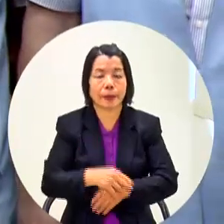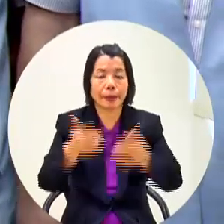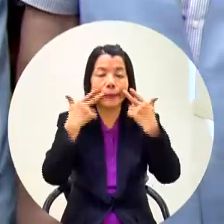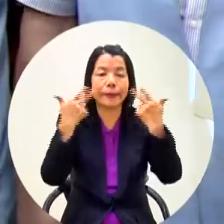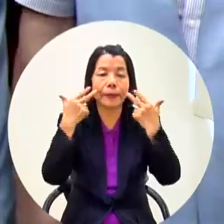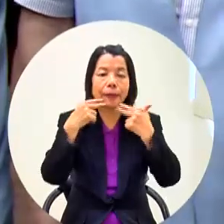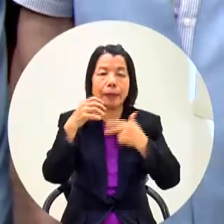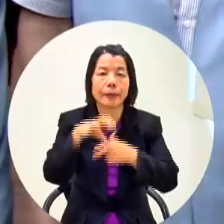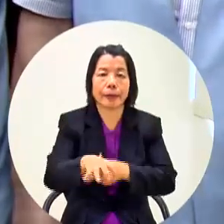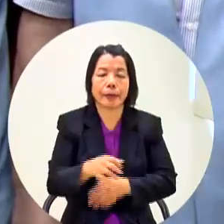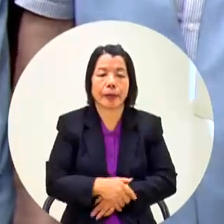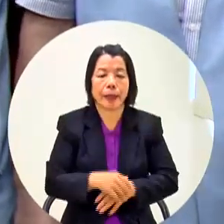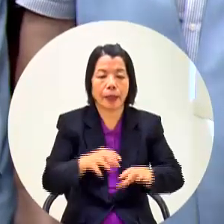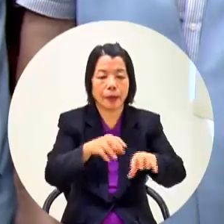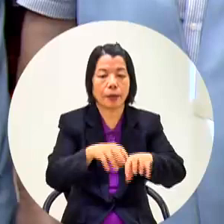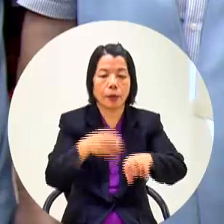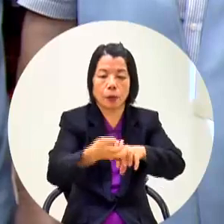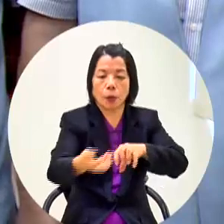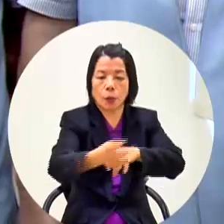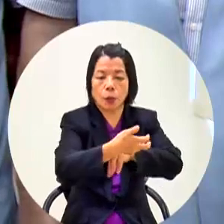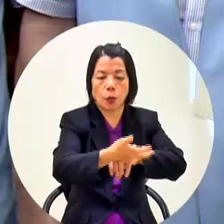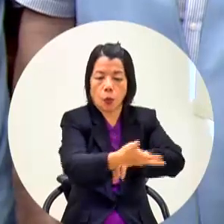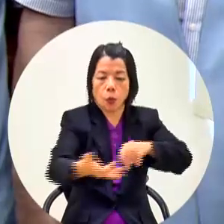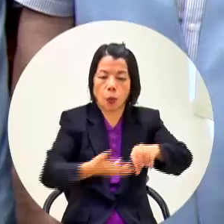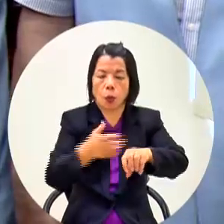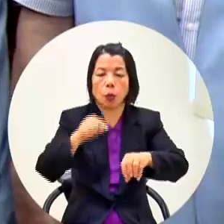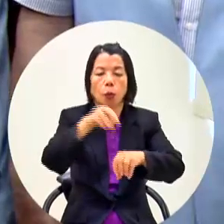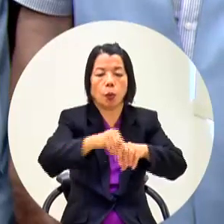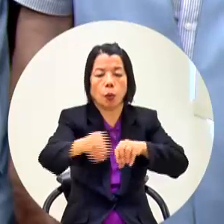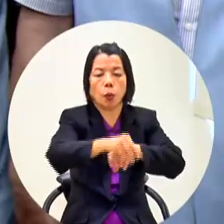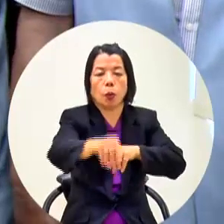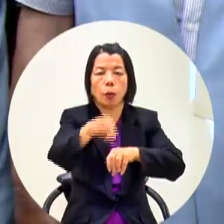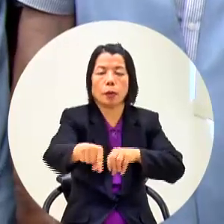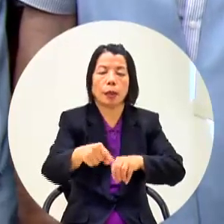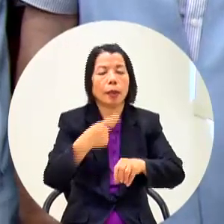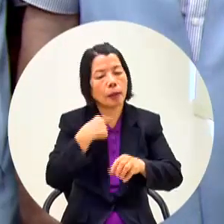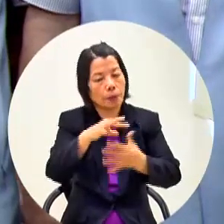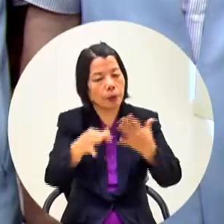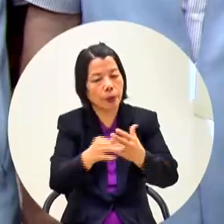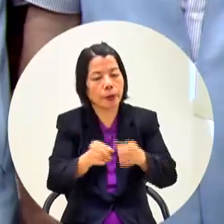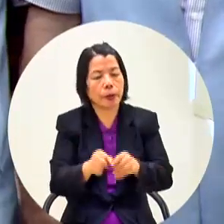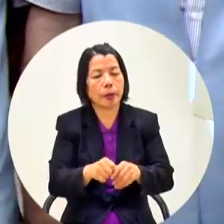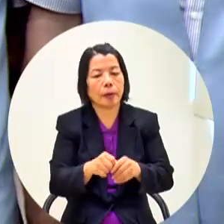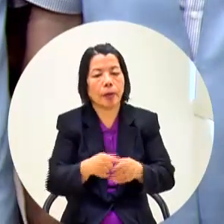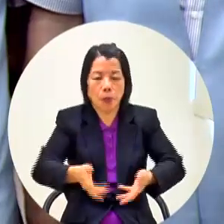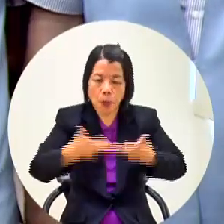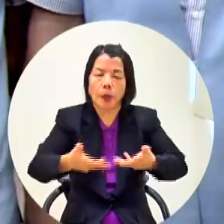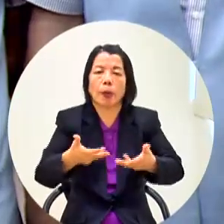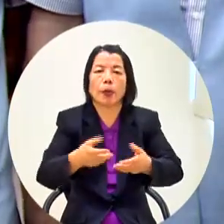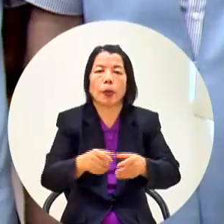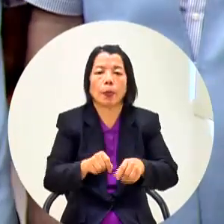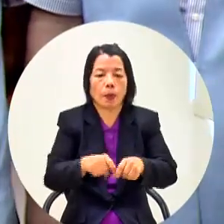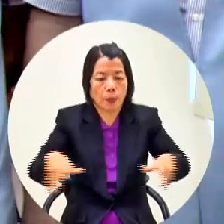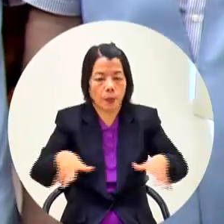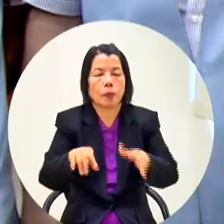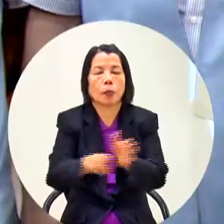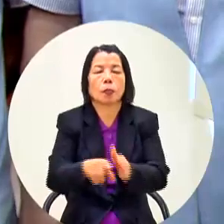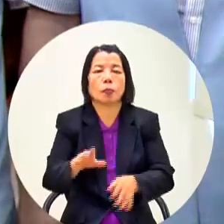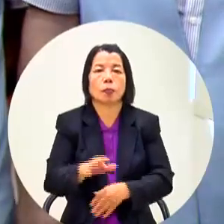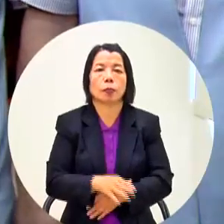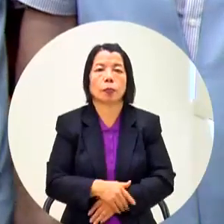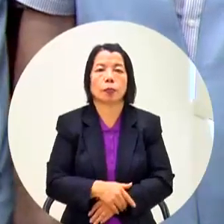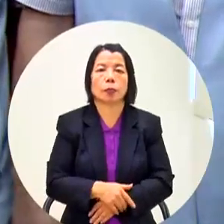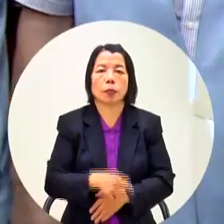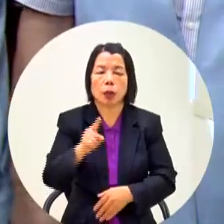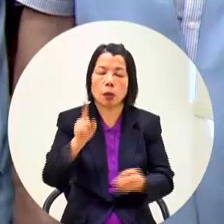区以及离岛地区哈放宽标准。在刚才我们市长在报告的时候有提到，我们